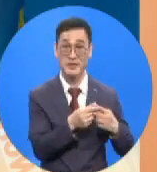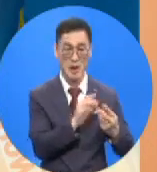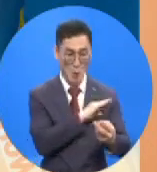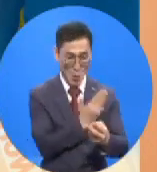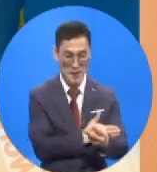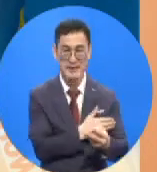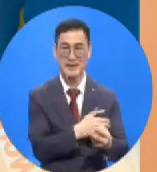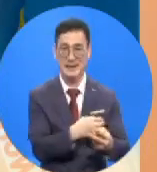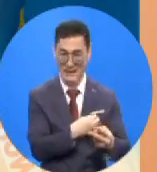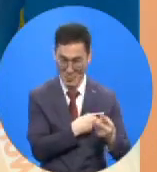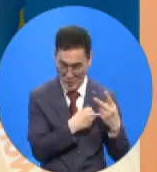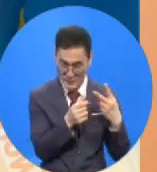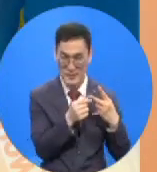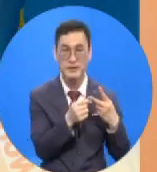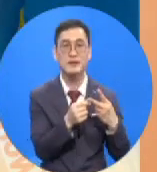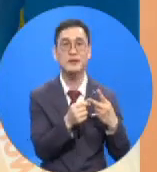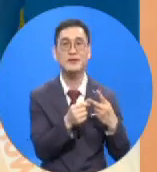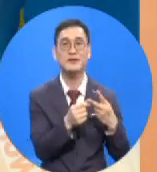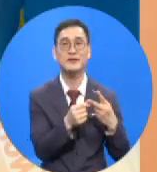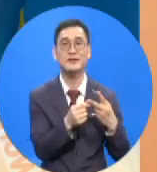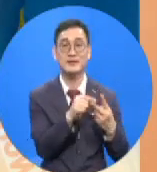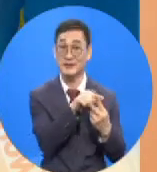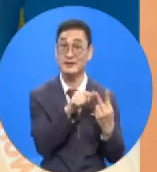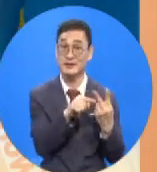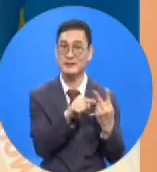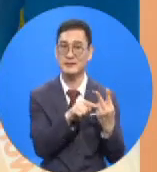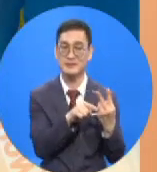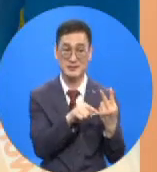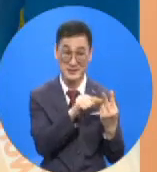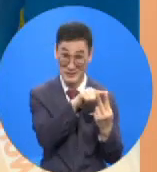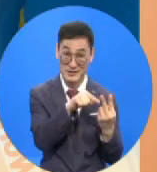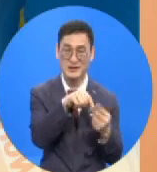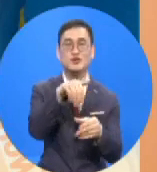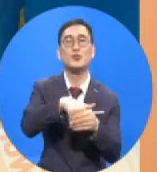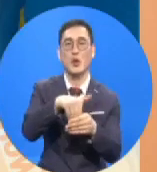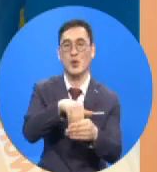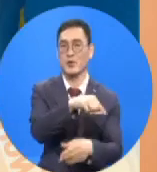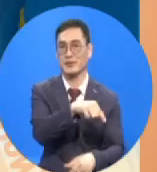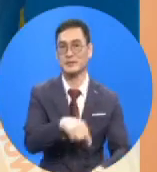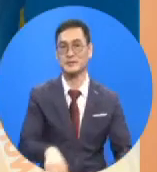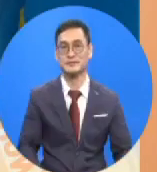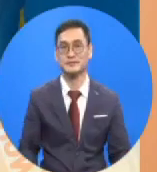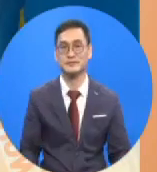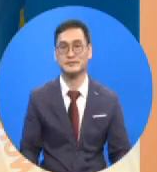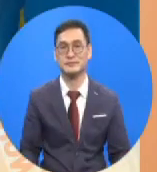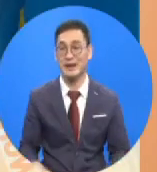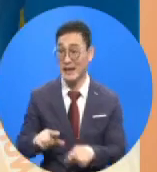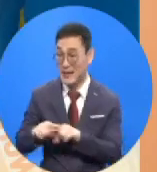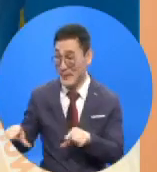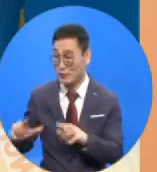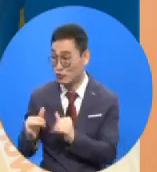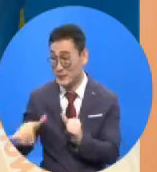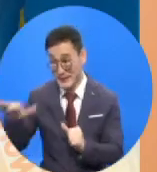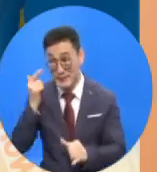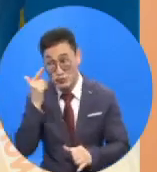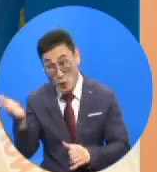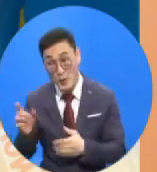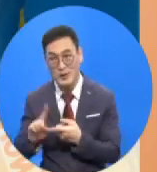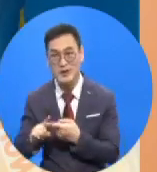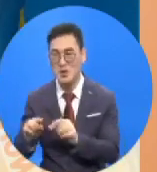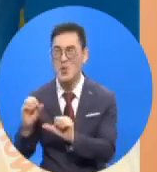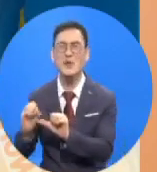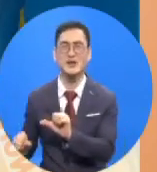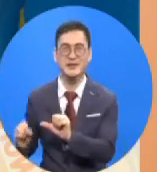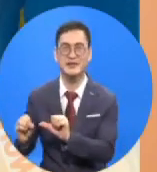원 거기에 대의원 도 걸리다 온 거기에 비중이 굉장히 넓습니다 일반 여론조사를 제외하기로 한 번 5% 인가요 이거 밖에 되지 않거든요 그렇다보니